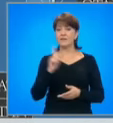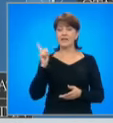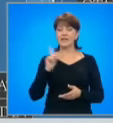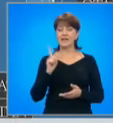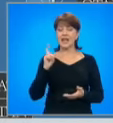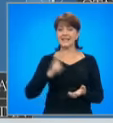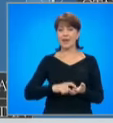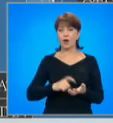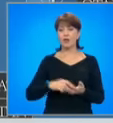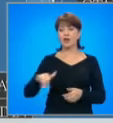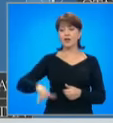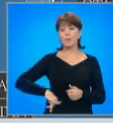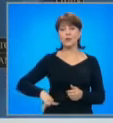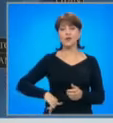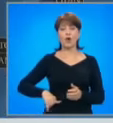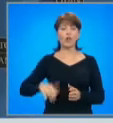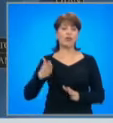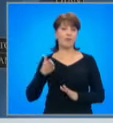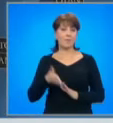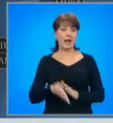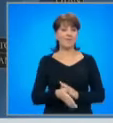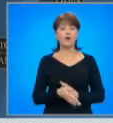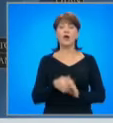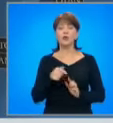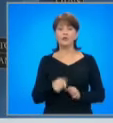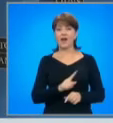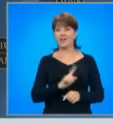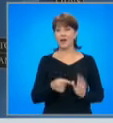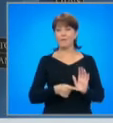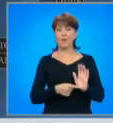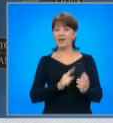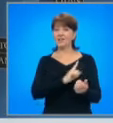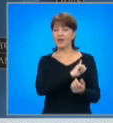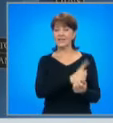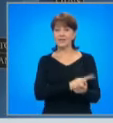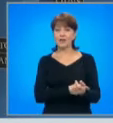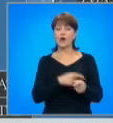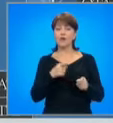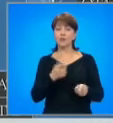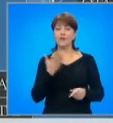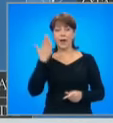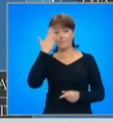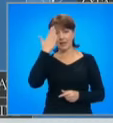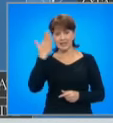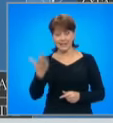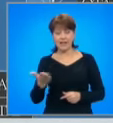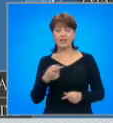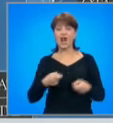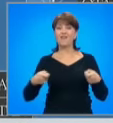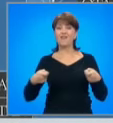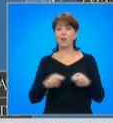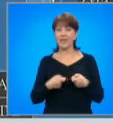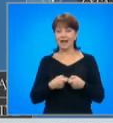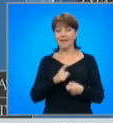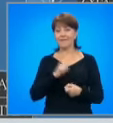Това заграбване на територии е незаконно. То не показва сила, а напротив е признание от Путин, че войната му не върви